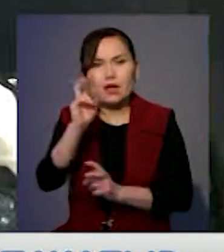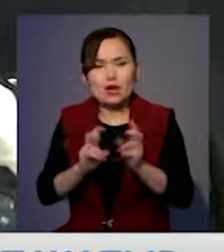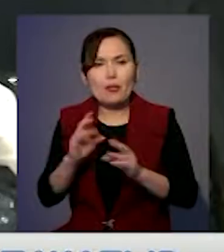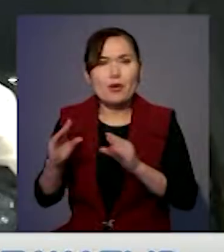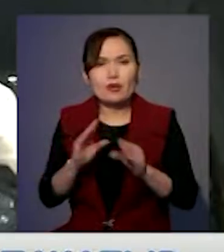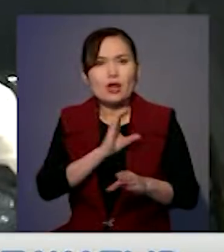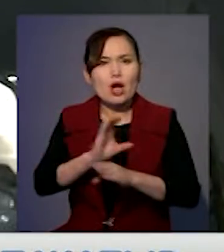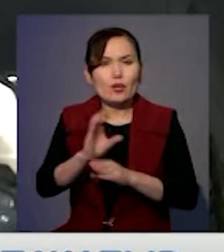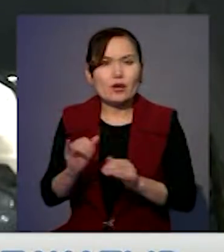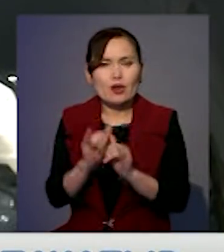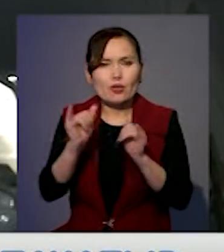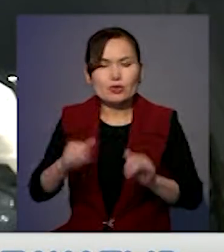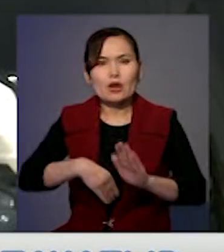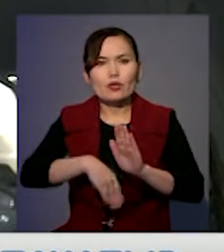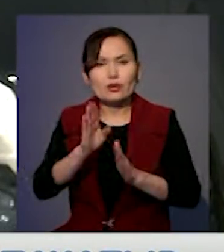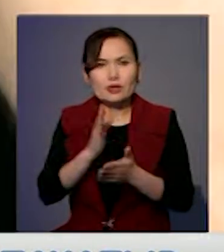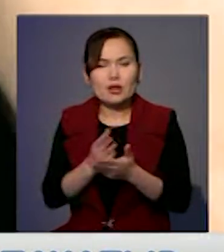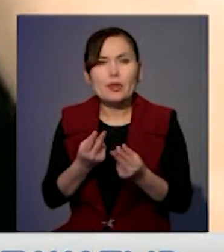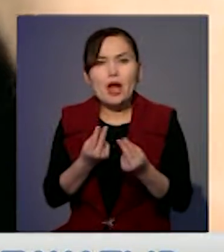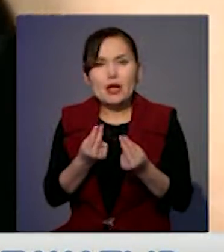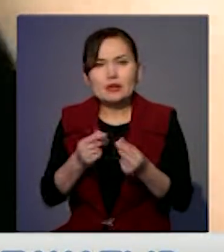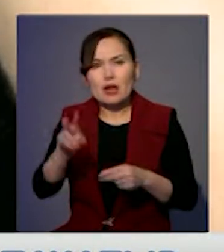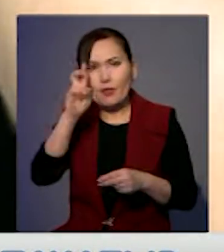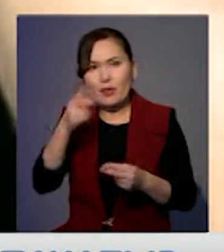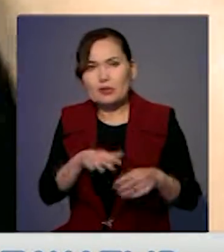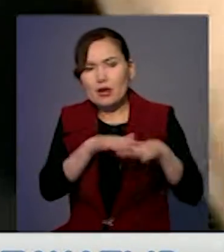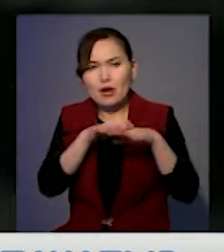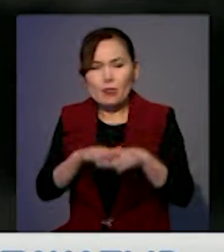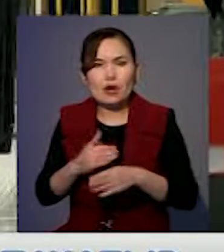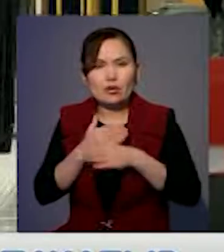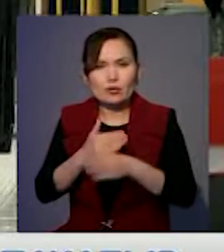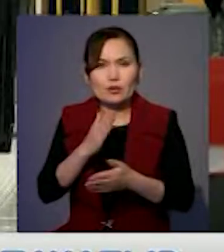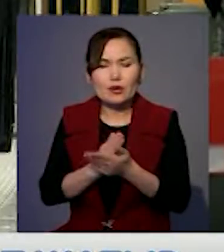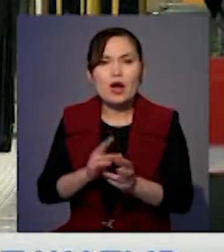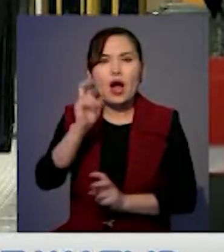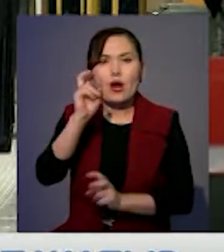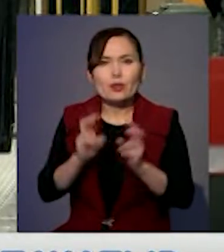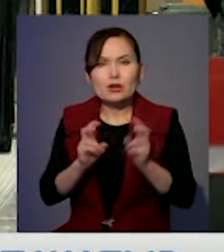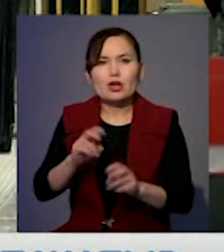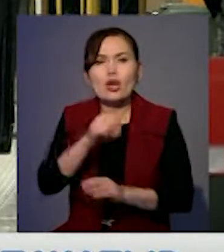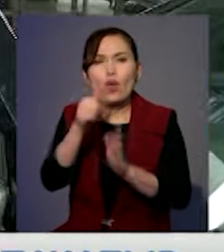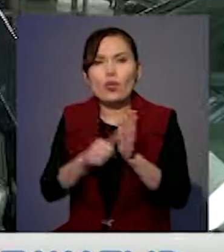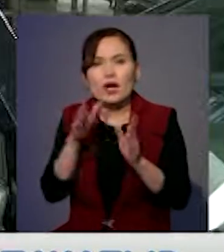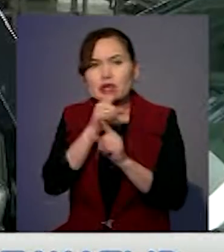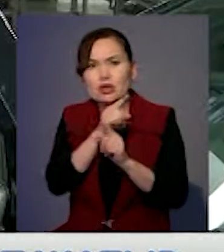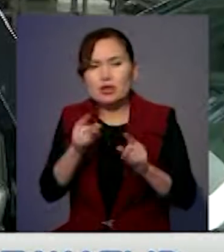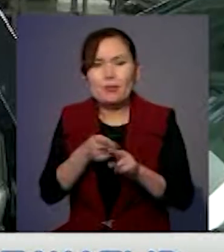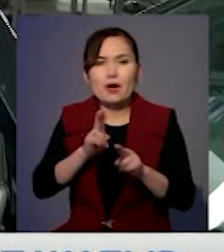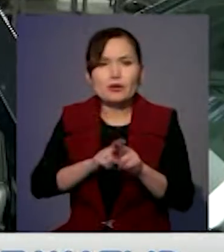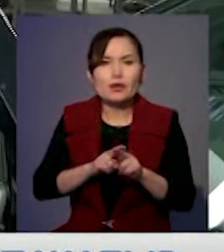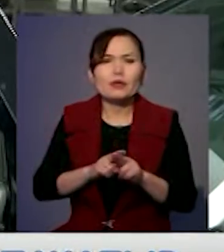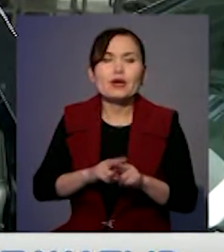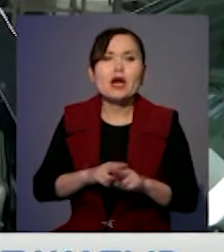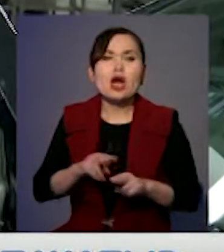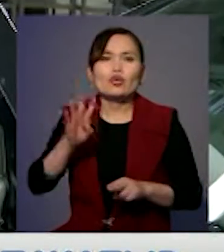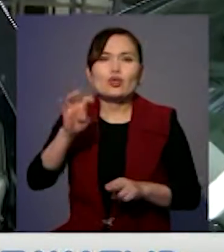орынға тұрақтауға өндіріс орнын дамытуға арналған инвестицияның артуы ықпал еткен. Кәсіпорны 16 жыл ішінде өндіріс пен